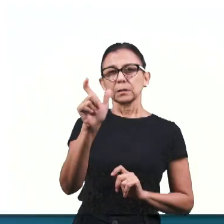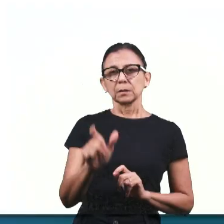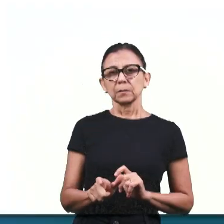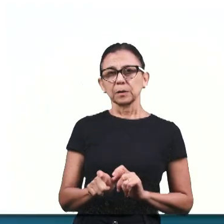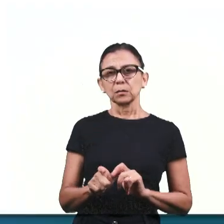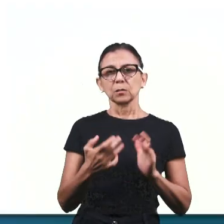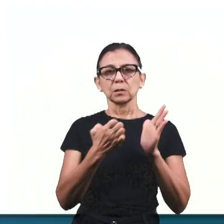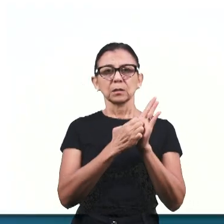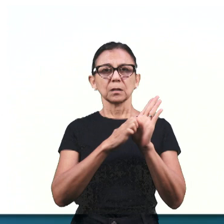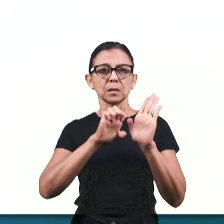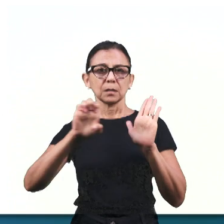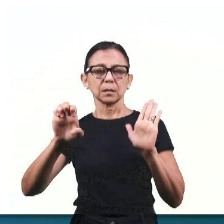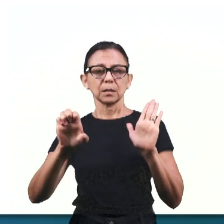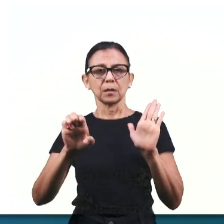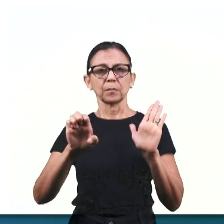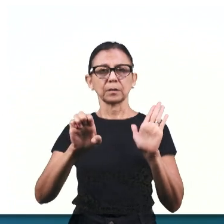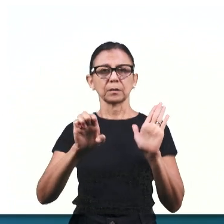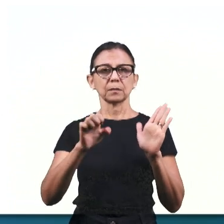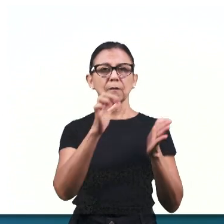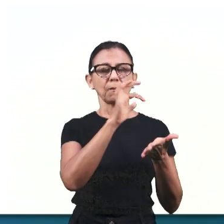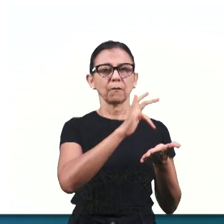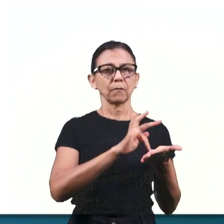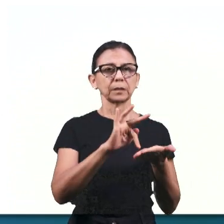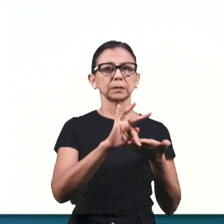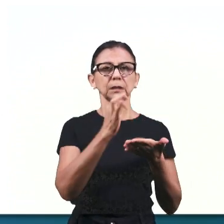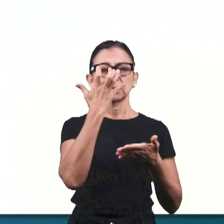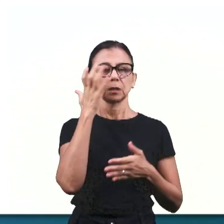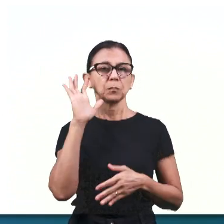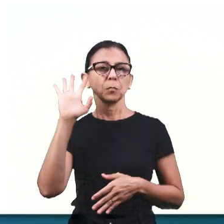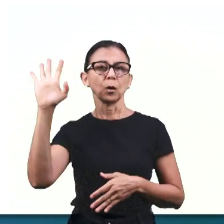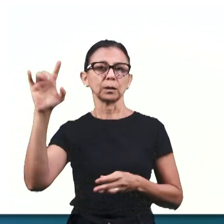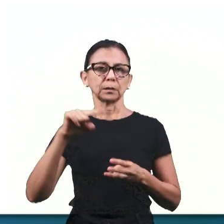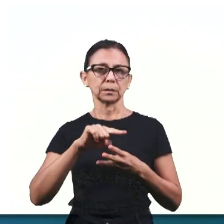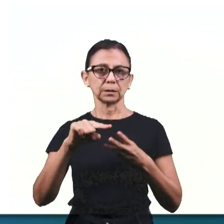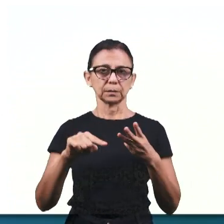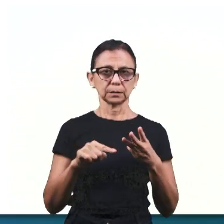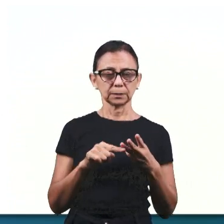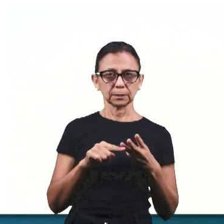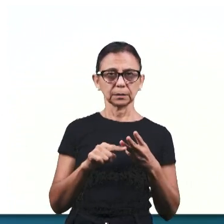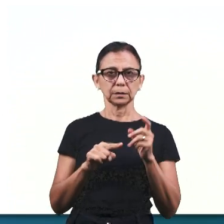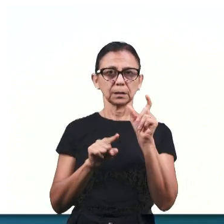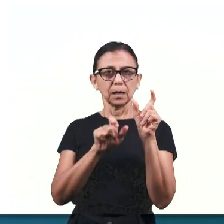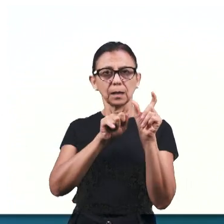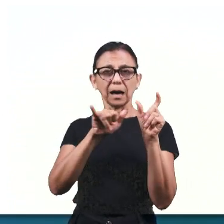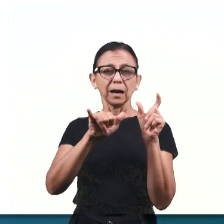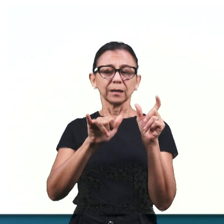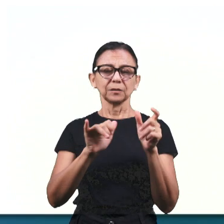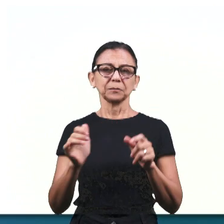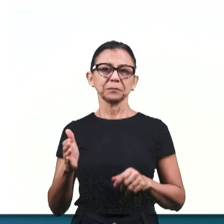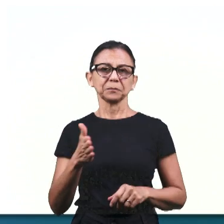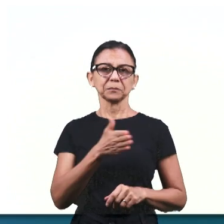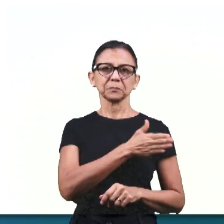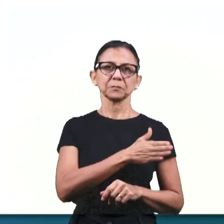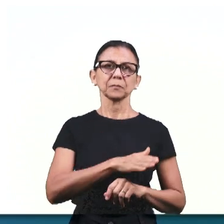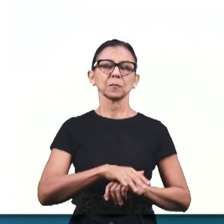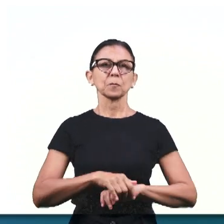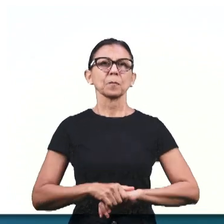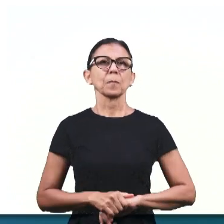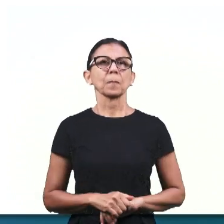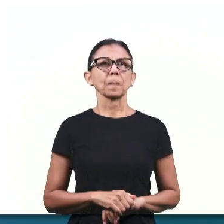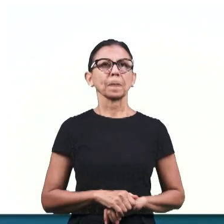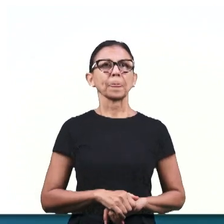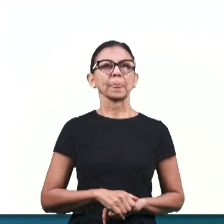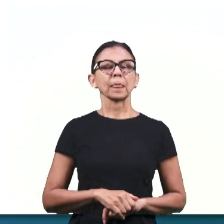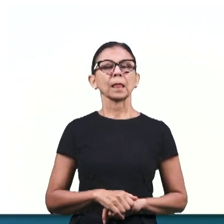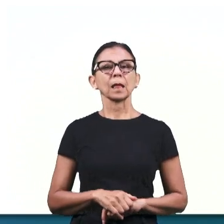5e question. La 5e question nous dit, c'était 2 désignations péjoratives données aux religieux de